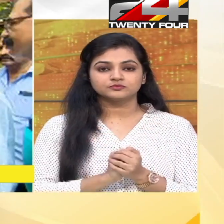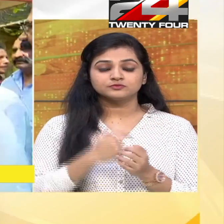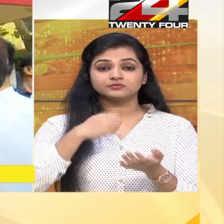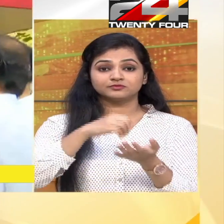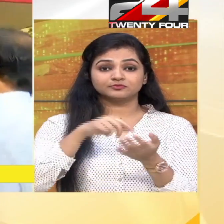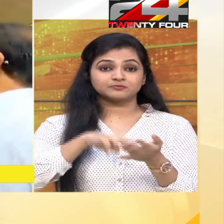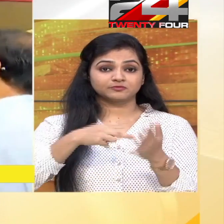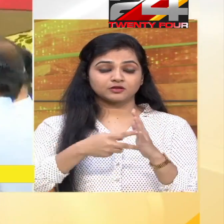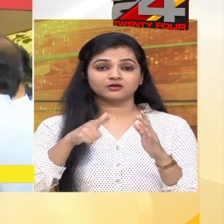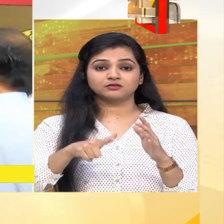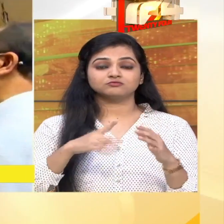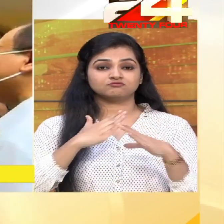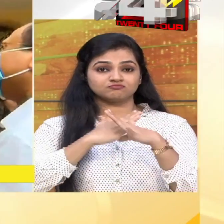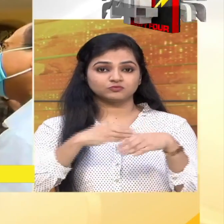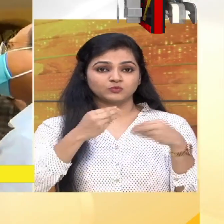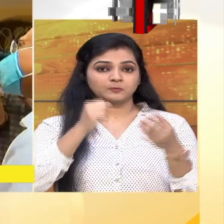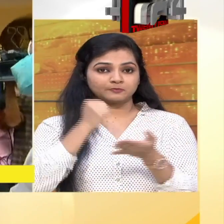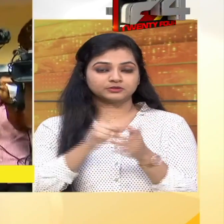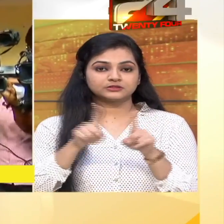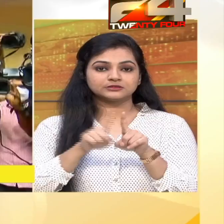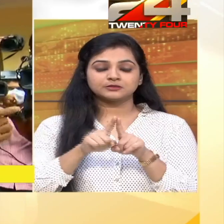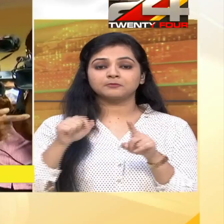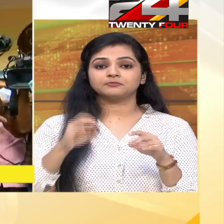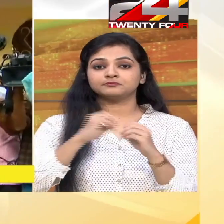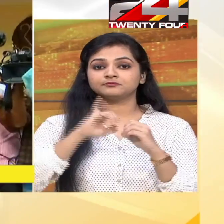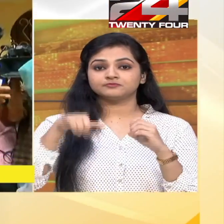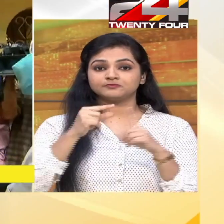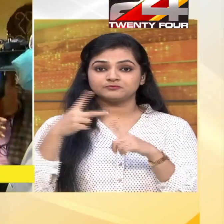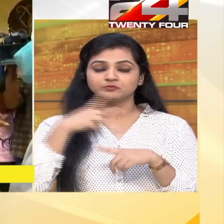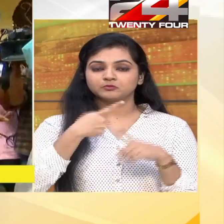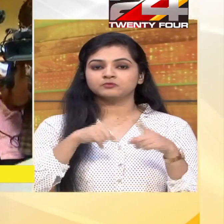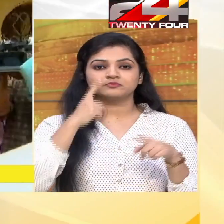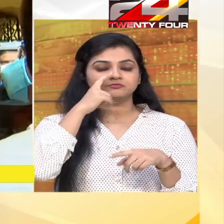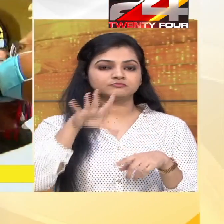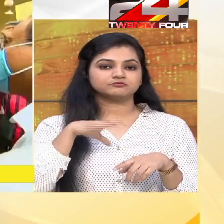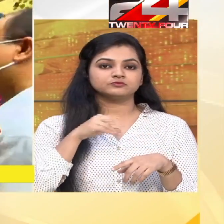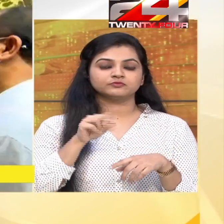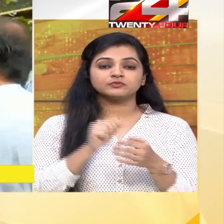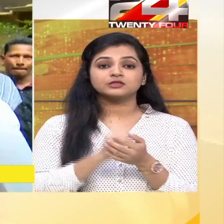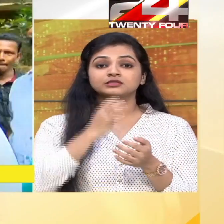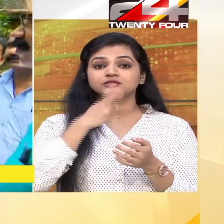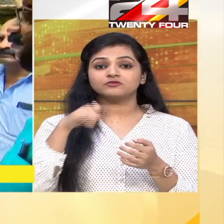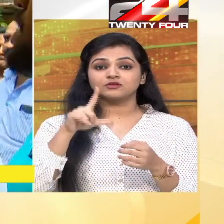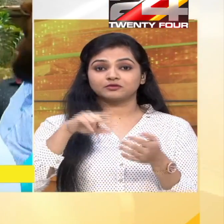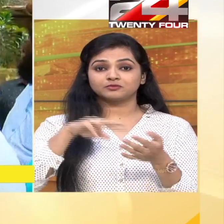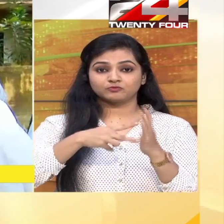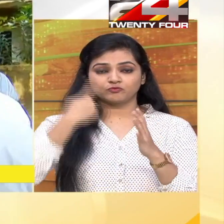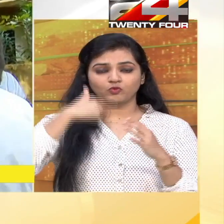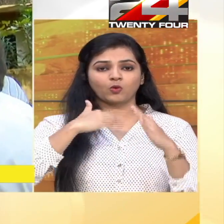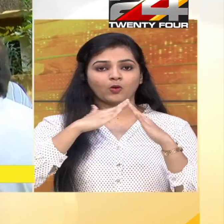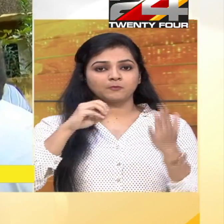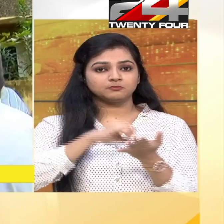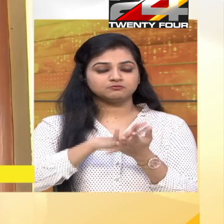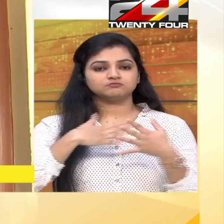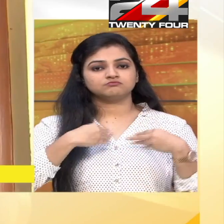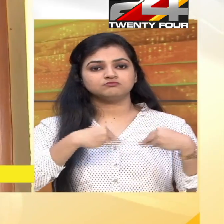പദ്ധതിക്കെതിരായ നിലപാടുകൾ വിശദീകരിക്കാൻ ശ്രമിച്ചെങ്കിലും വീട്ടമ്മ കേൾക്കാൻ തയ്യാറായില്ല. സിൽവർ ലൈൻ പദ്ധതിക്ക് വേണ്ടി വീടും സ്ഥലവും വിട്ടു നൽകുമെന്നും